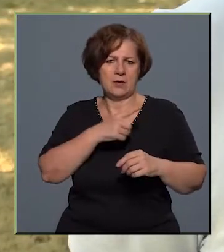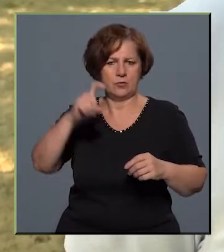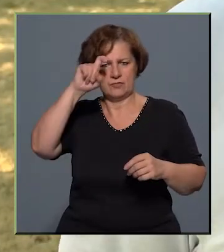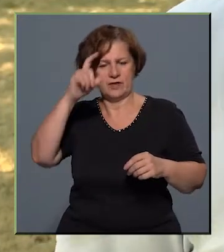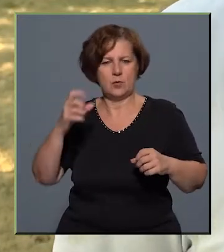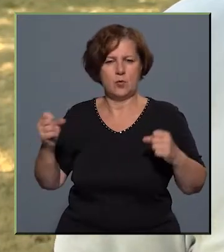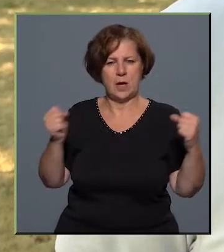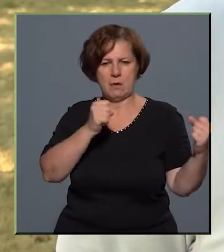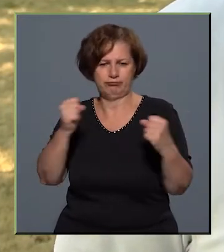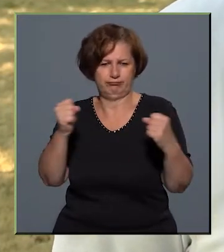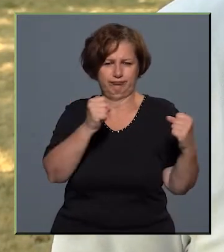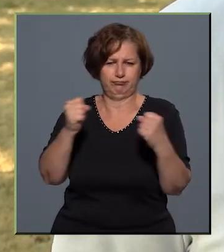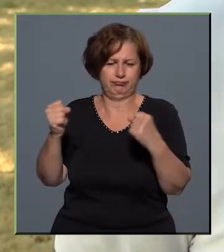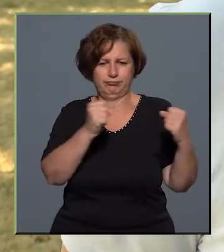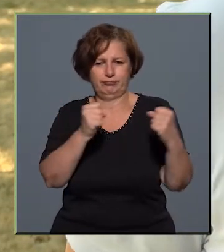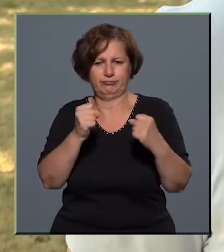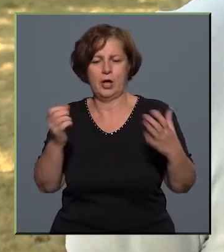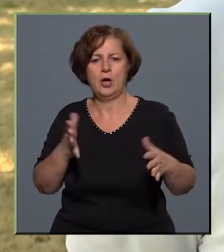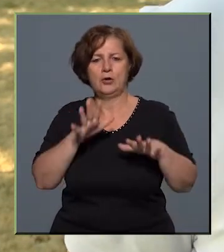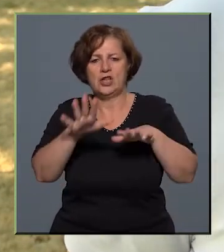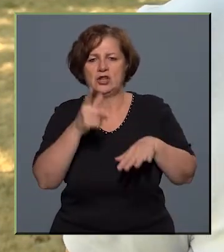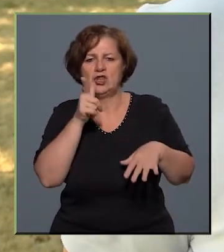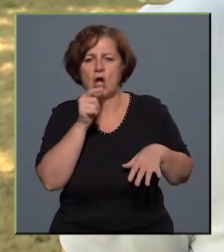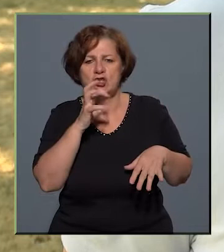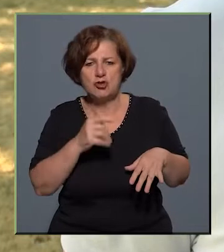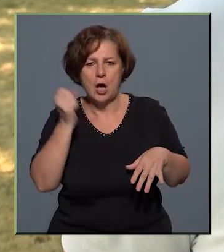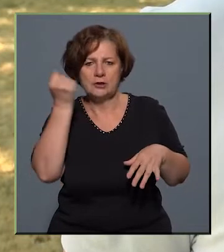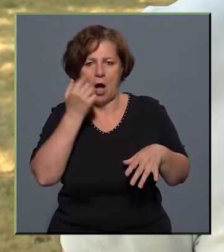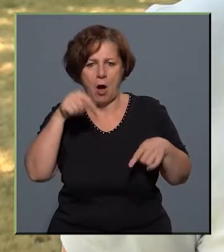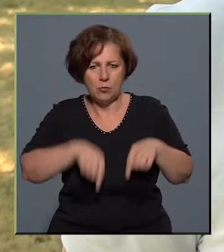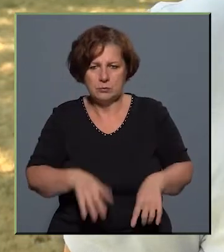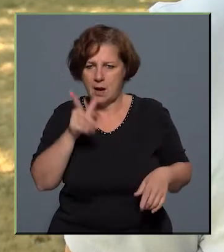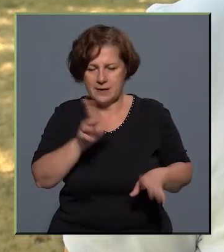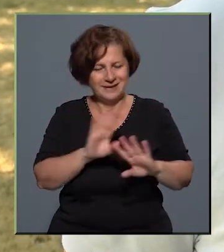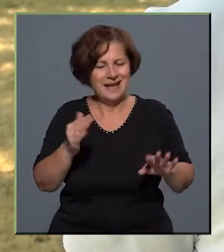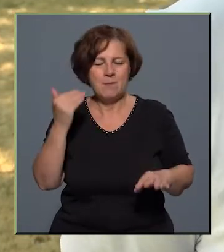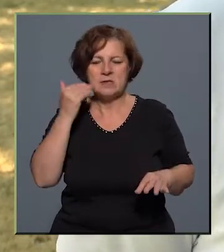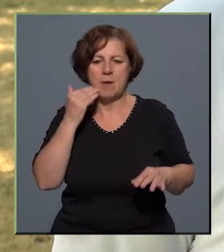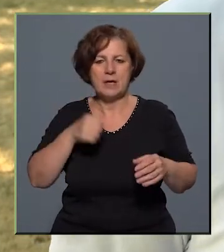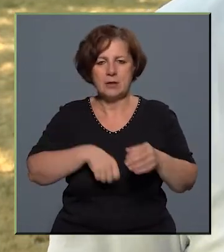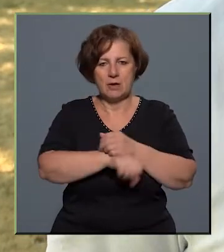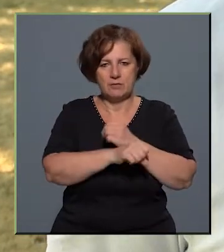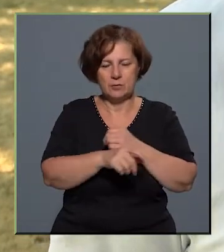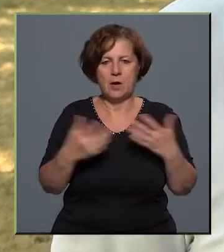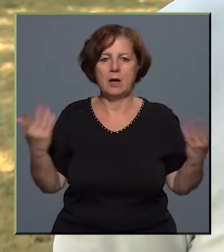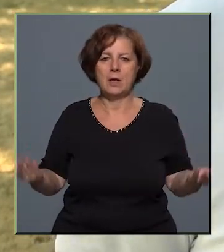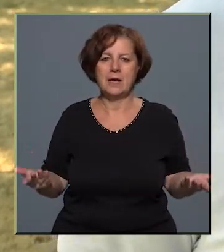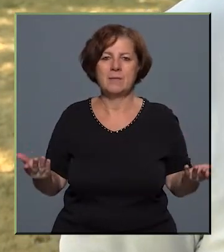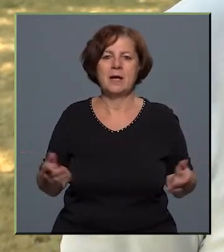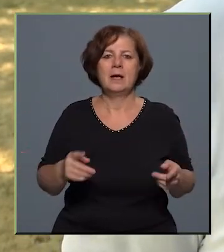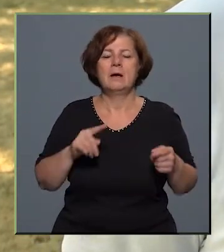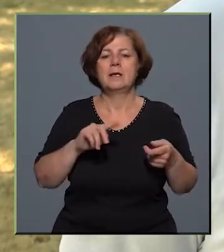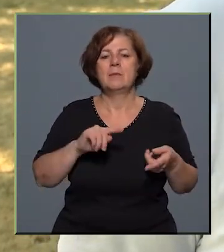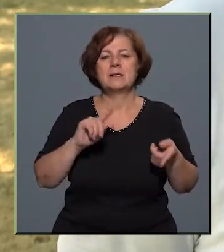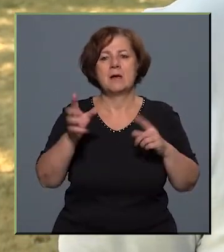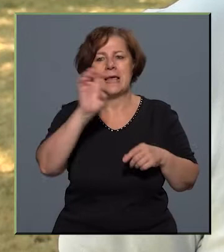föltartóztatva lehetőséget adnak, hogy touchdown legyen. Tehát nem az az amerikai futball, hanem ez a változat,